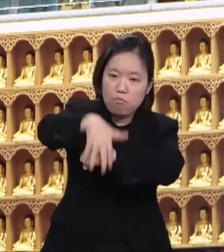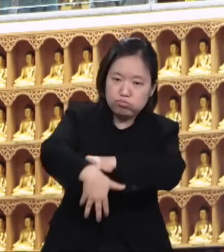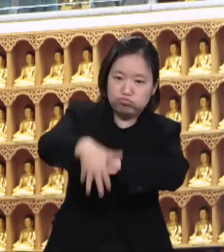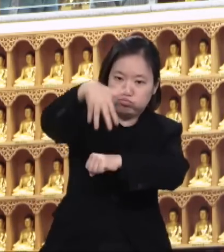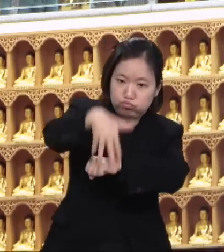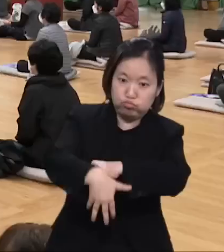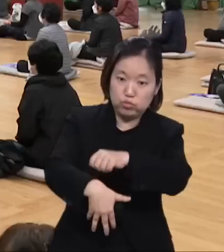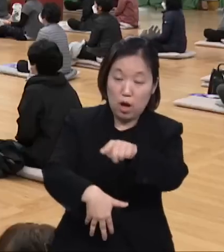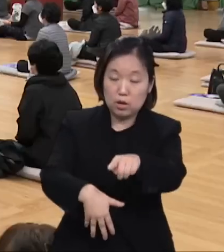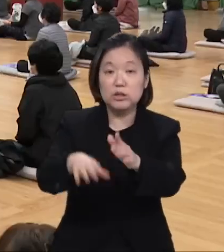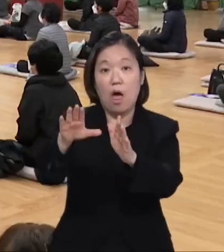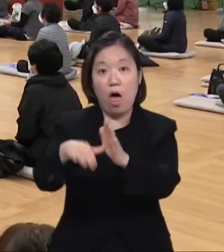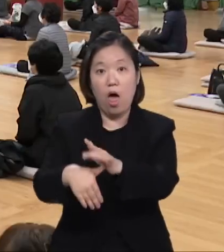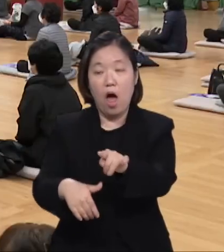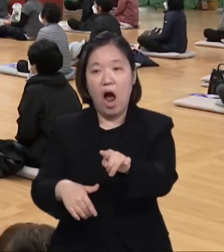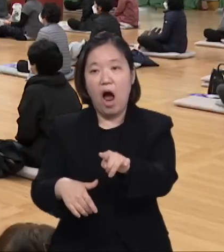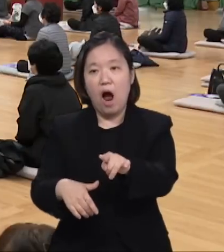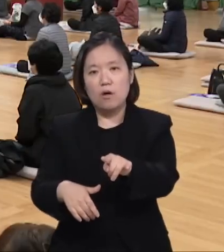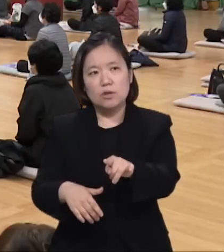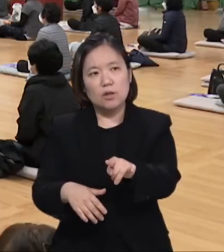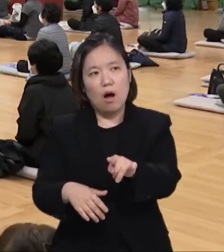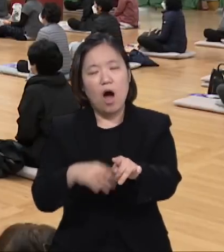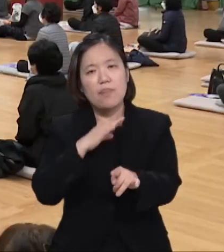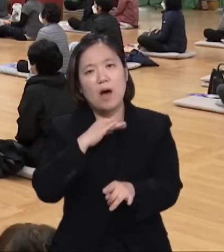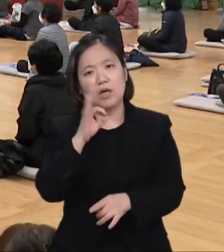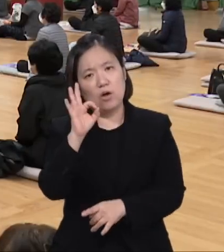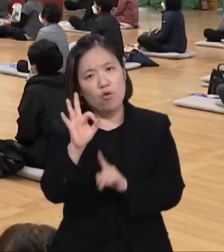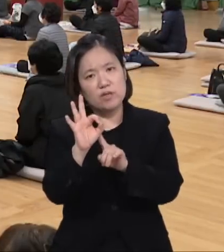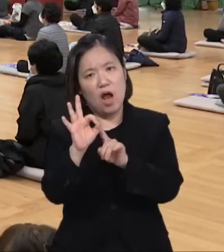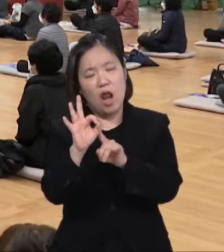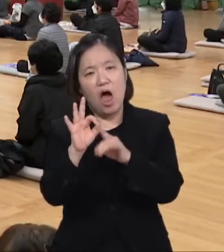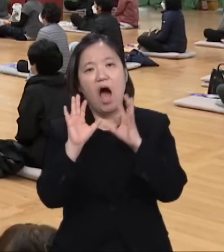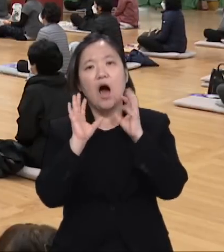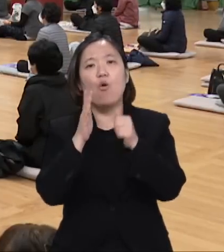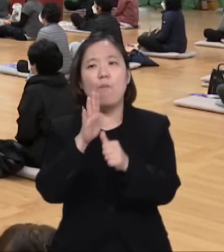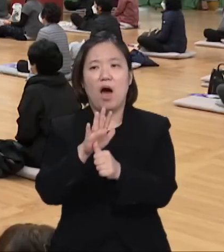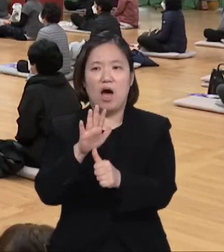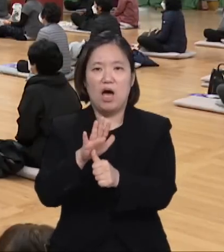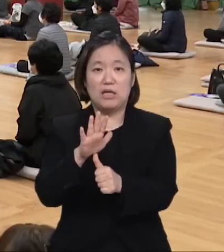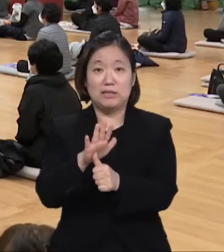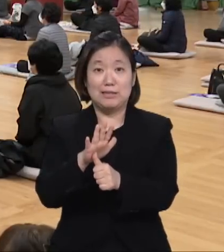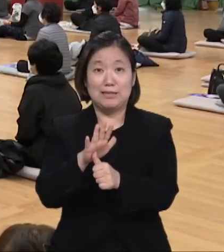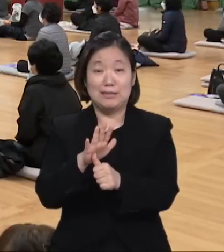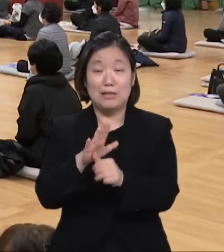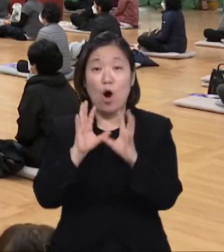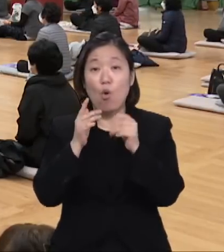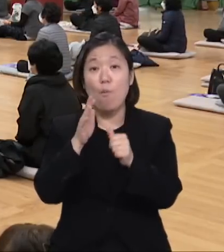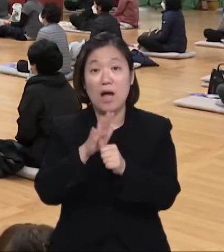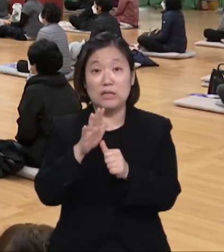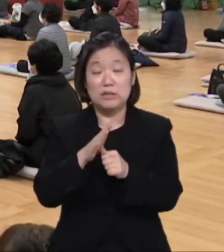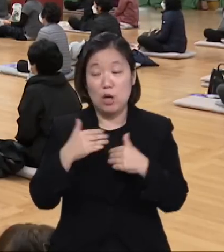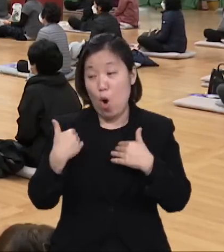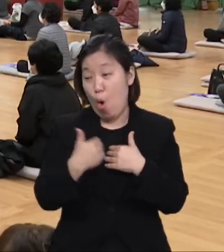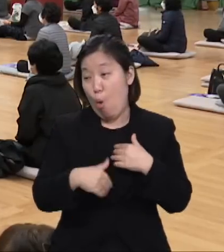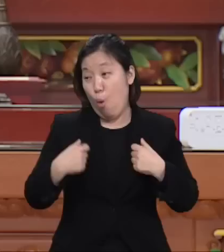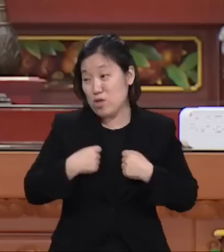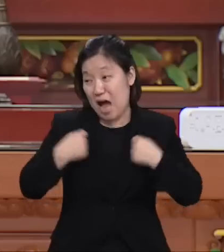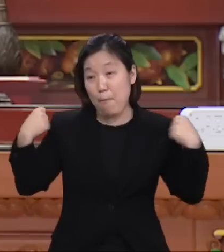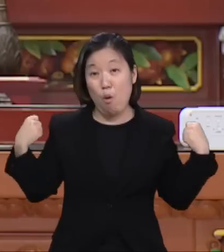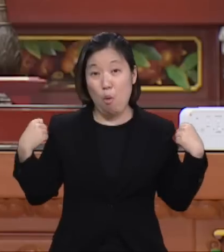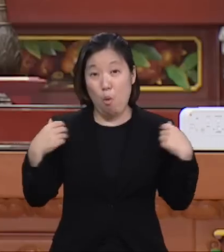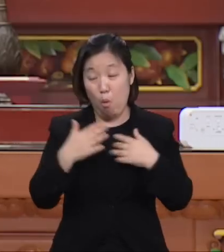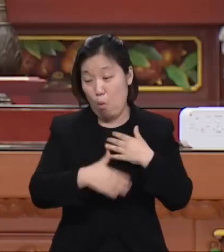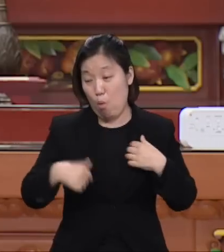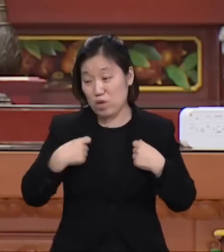한 10살 정도로 되어 보이는 수많은 어린아이들이 발가벗은 상태로 옷을 홀딱